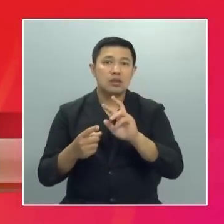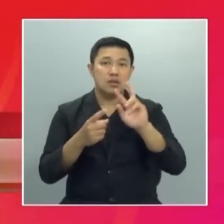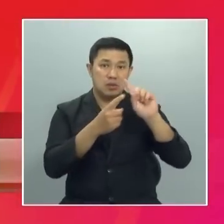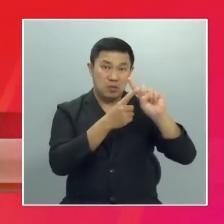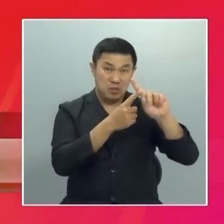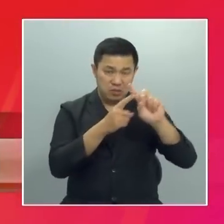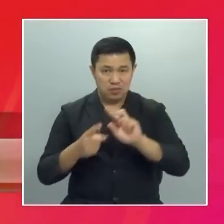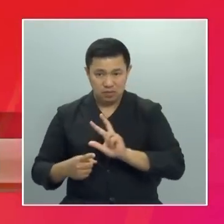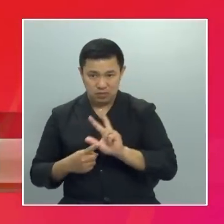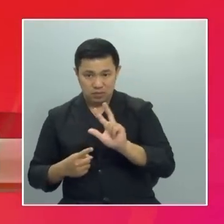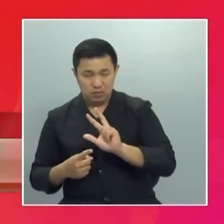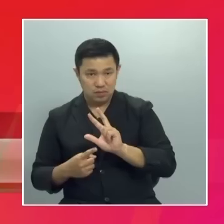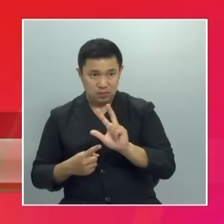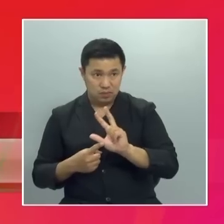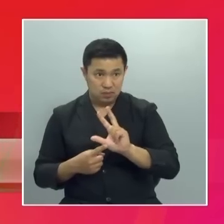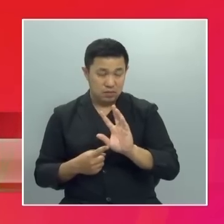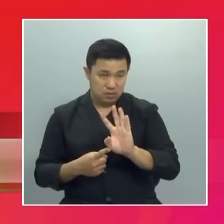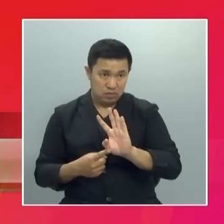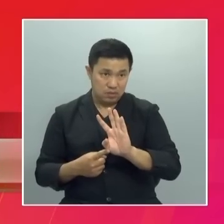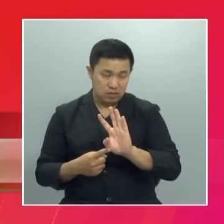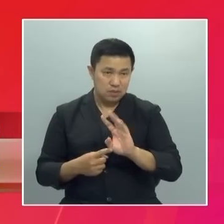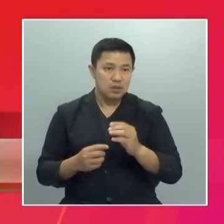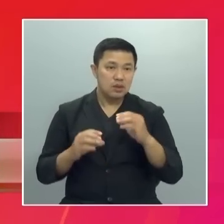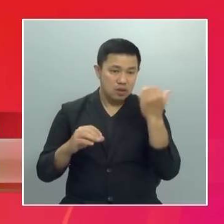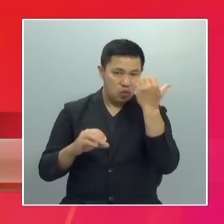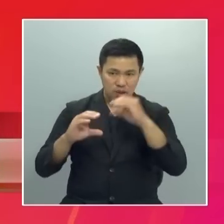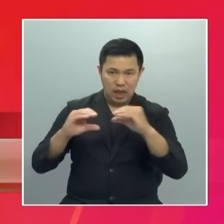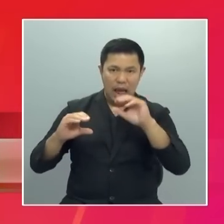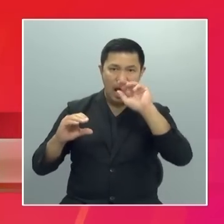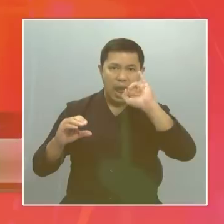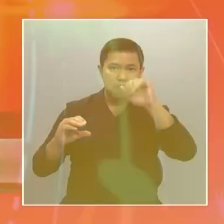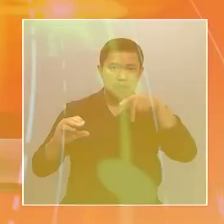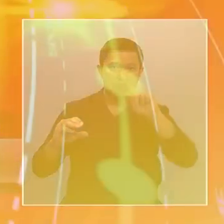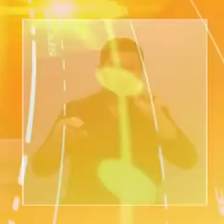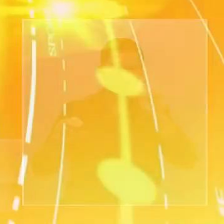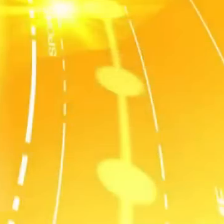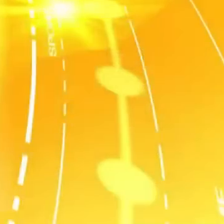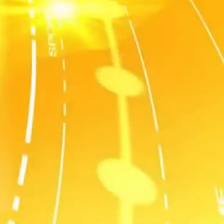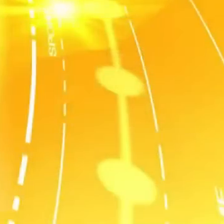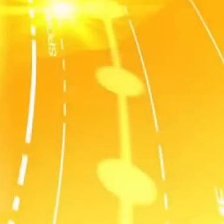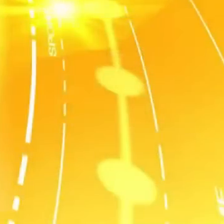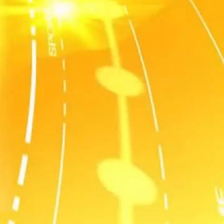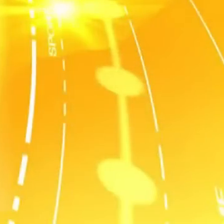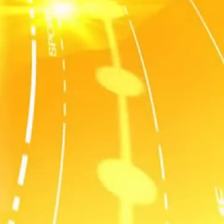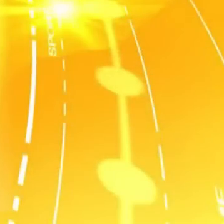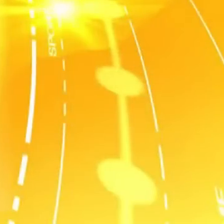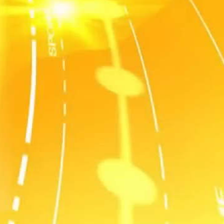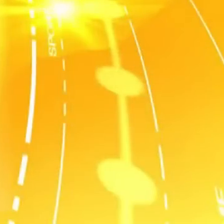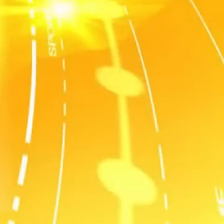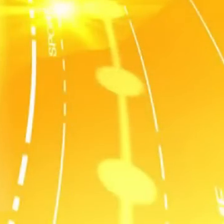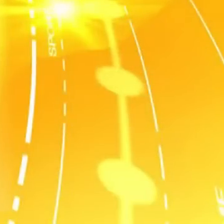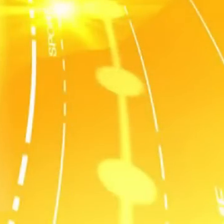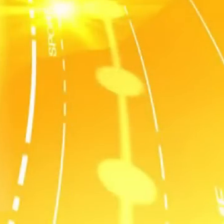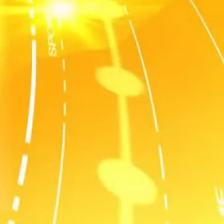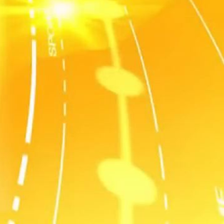ให้กล่อง iptvถ่ายทอดแบบคู่ขนานไปได้โดยที่แค่ส่งหนังสือ